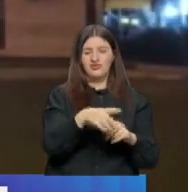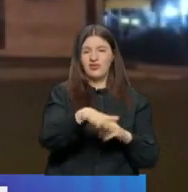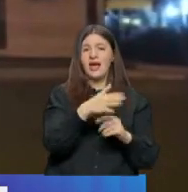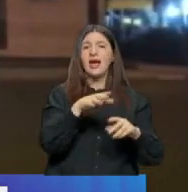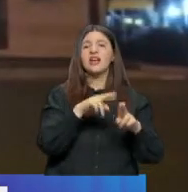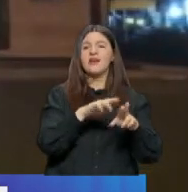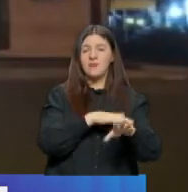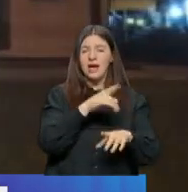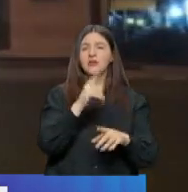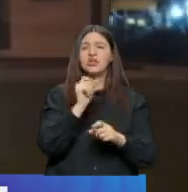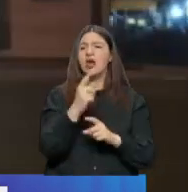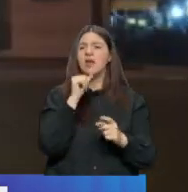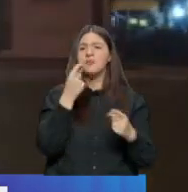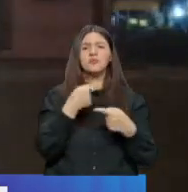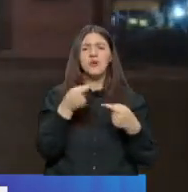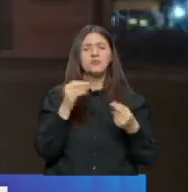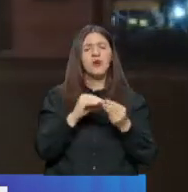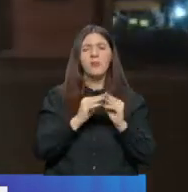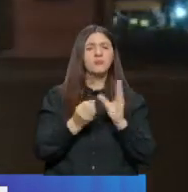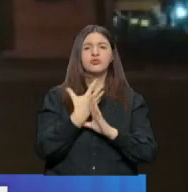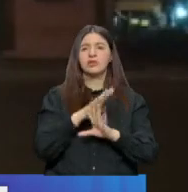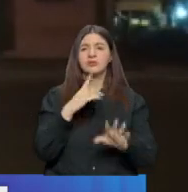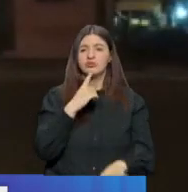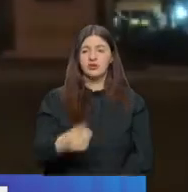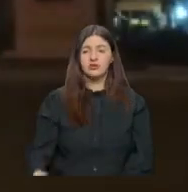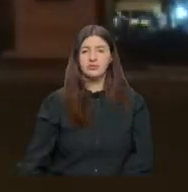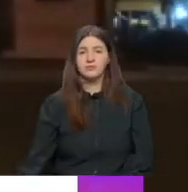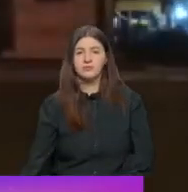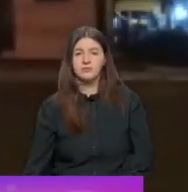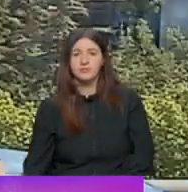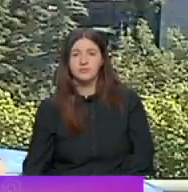Öztaş ilçede herhangi bir olumsuzluk yaşanmadığını belirtti.